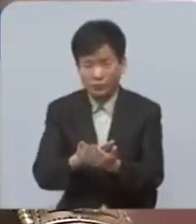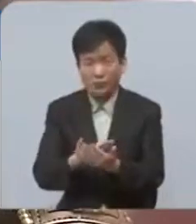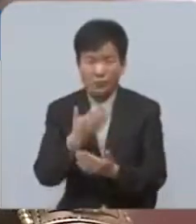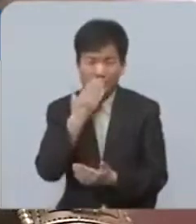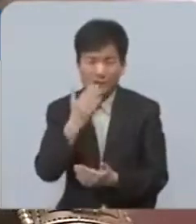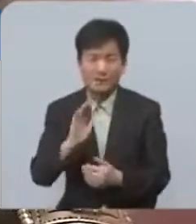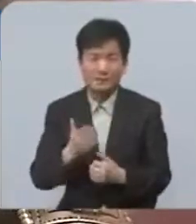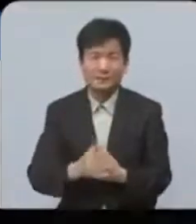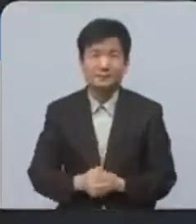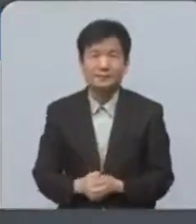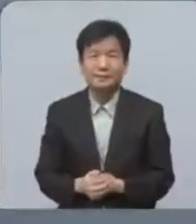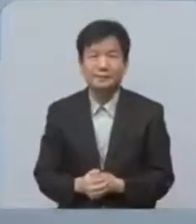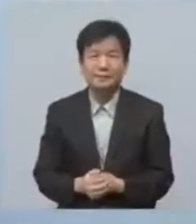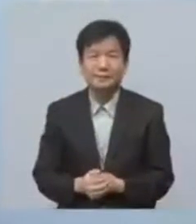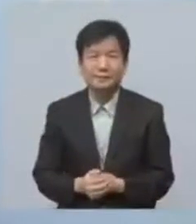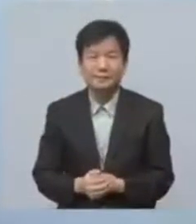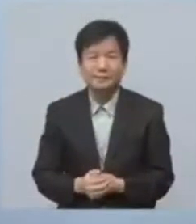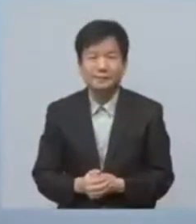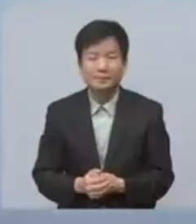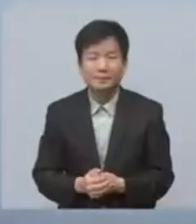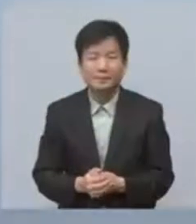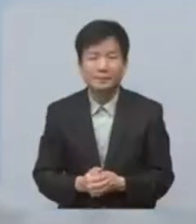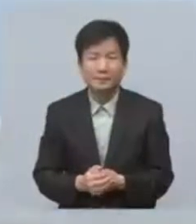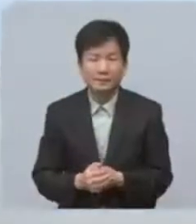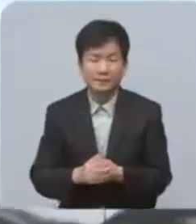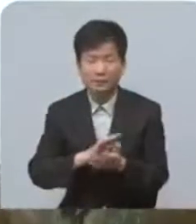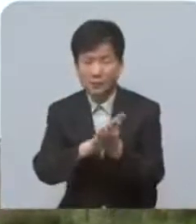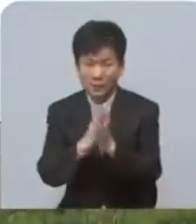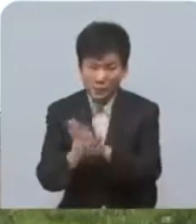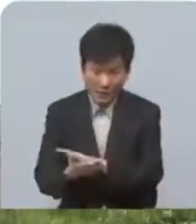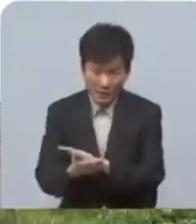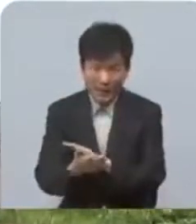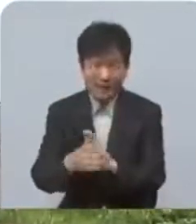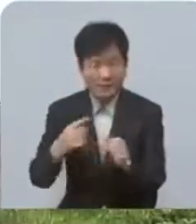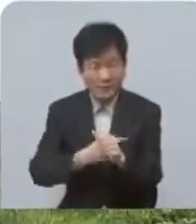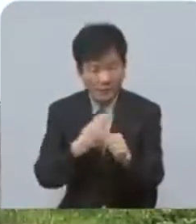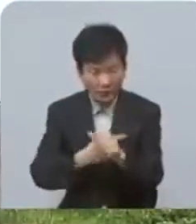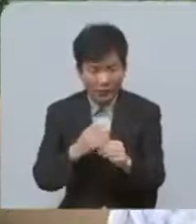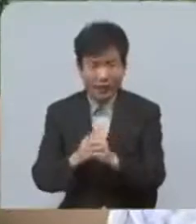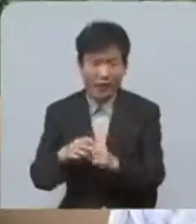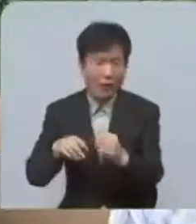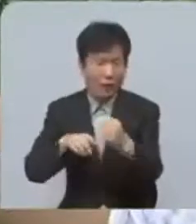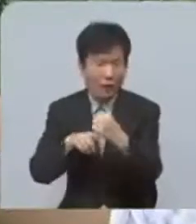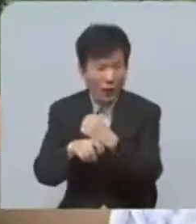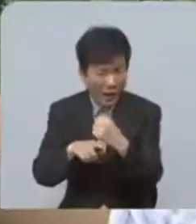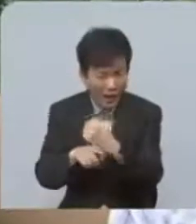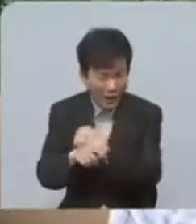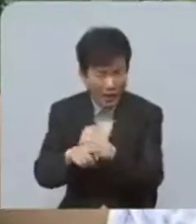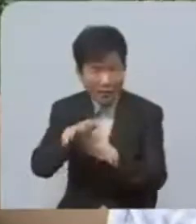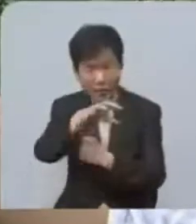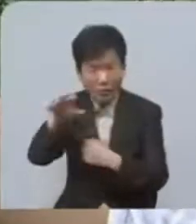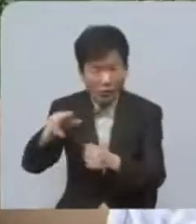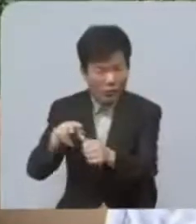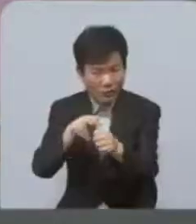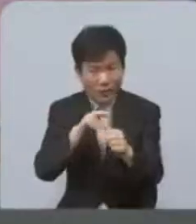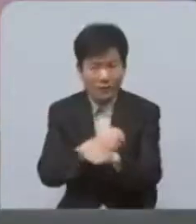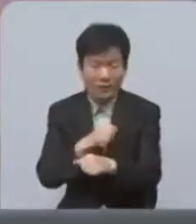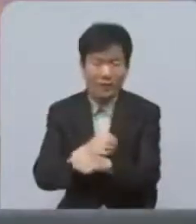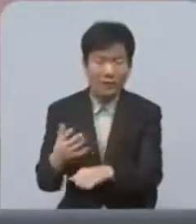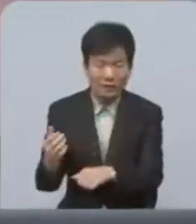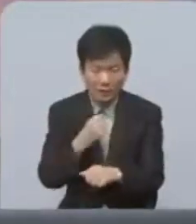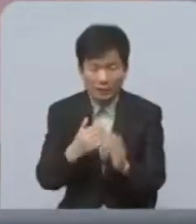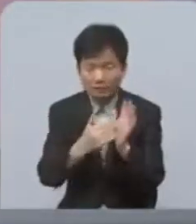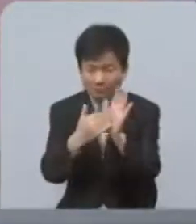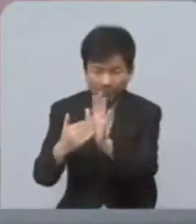하는 근거자료입니다. 심화하는 자연재난의 위협 속 과학적인 공간 분석을 통한 체계적인 재난